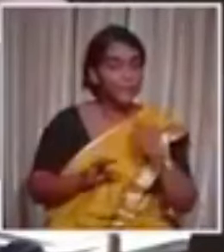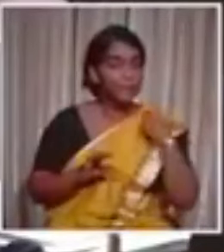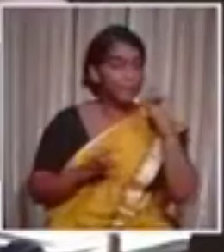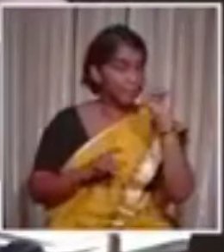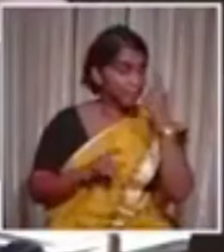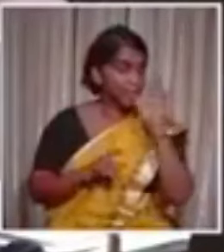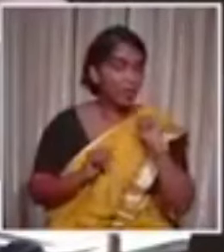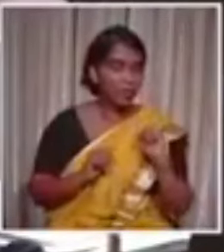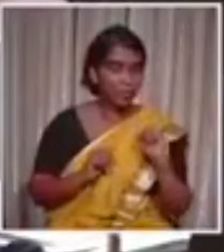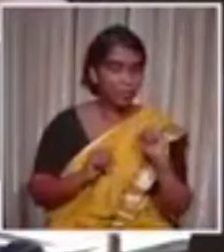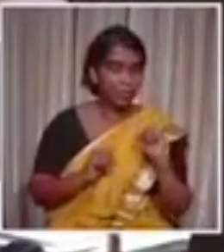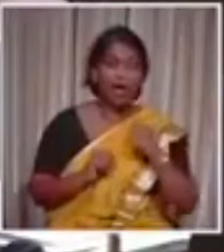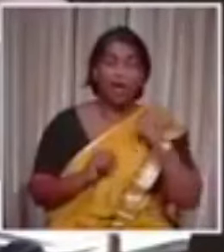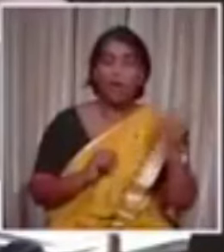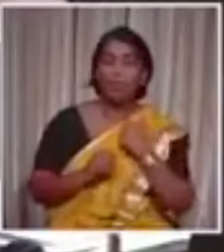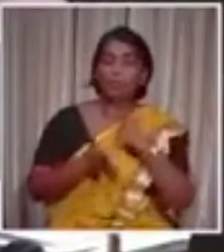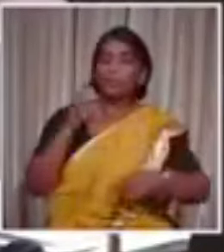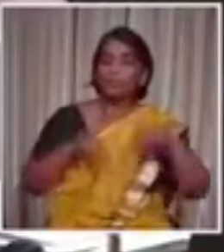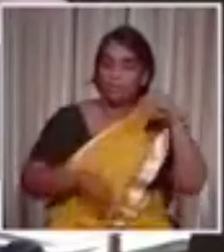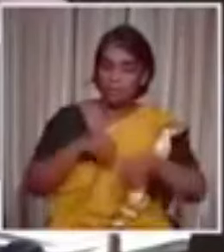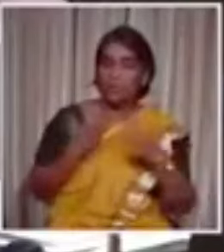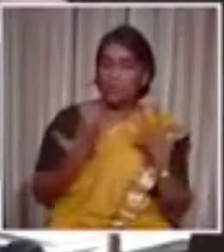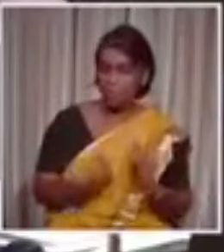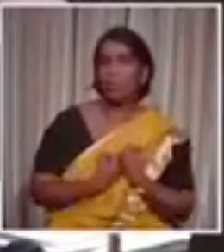මොකද්ද? නව ජනවරමක් අපේ රට අවශ්‍යයි.